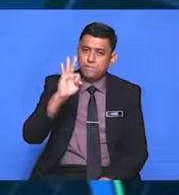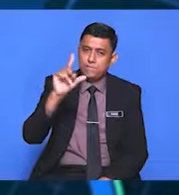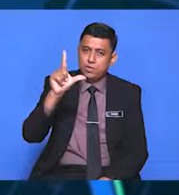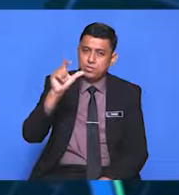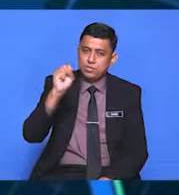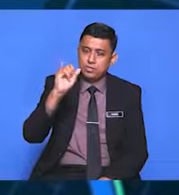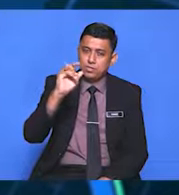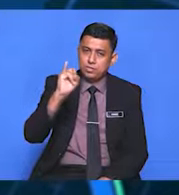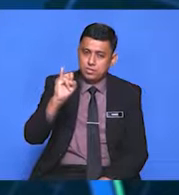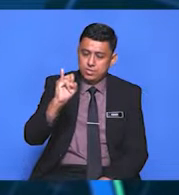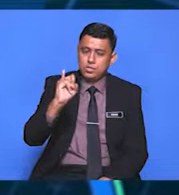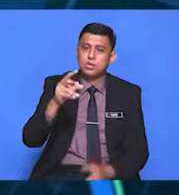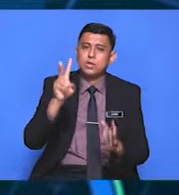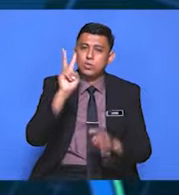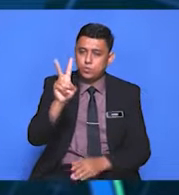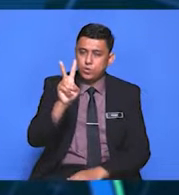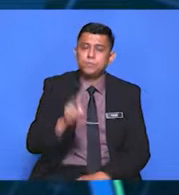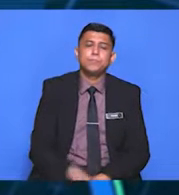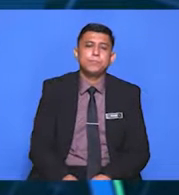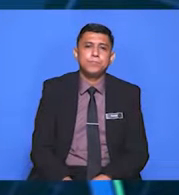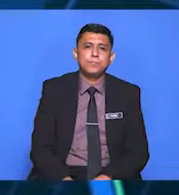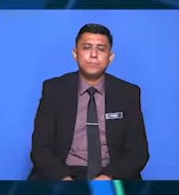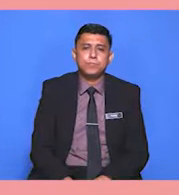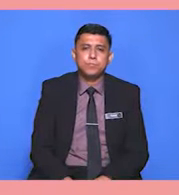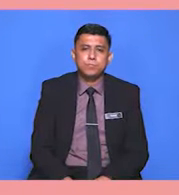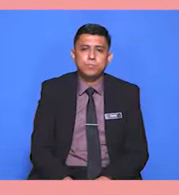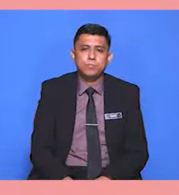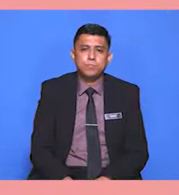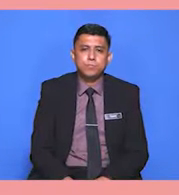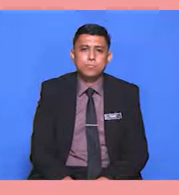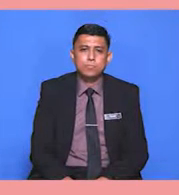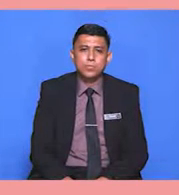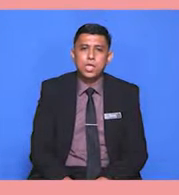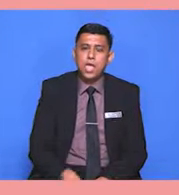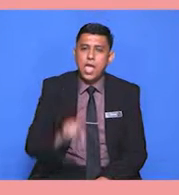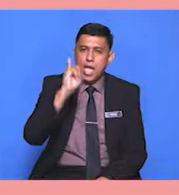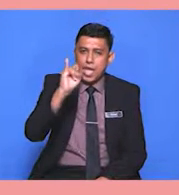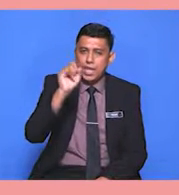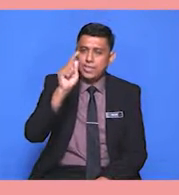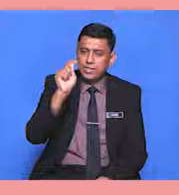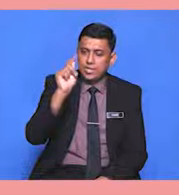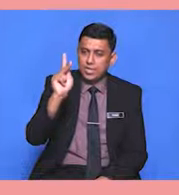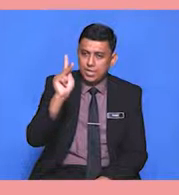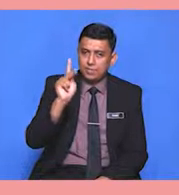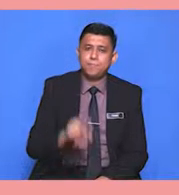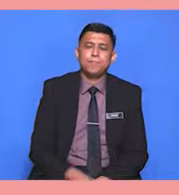pula, iaitu inflasi tolakkan kos.